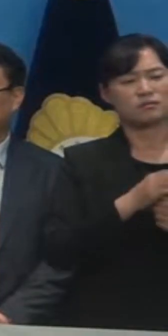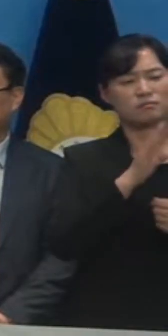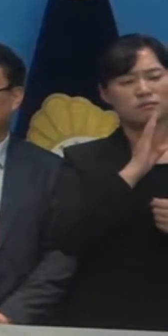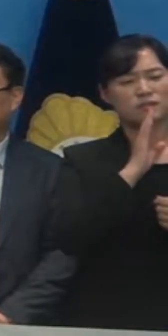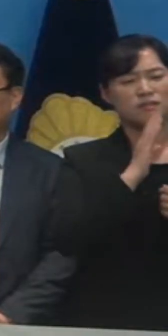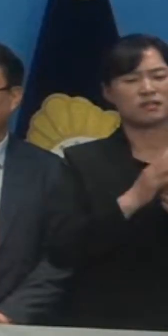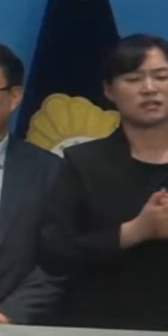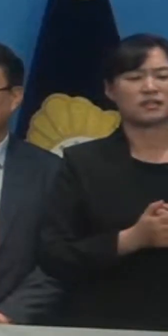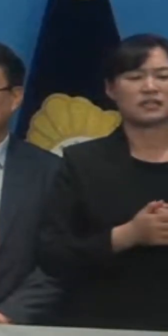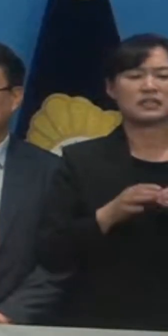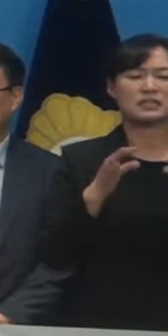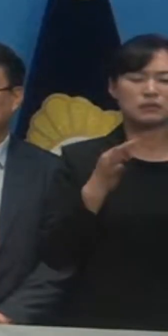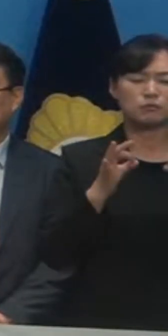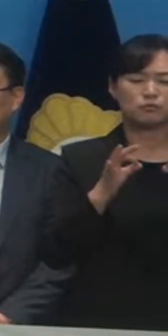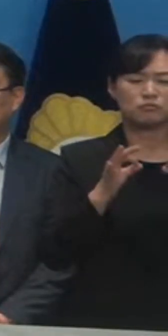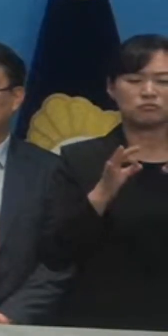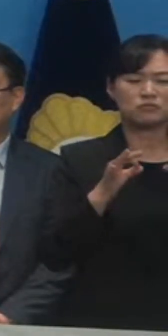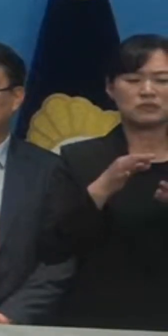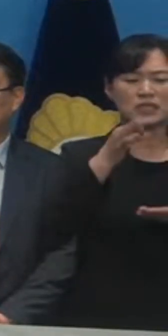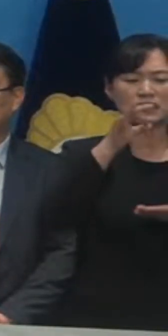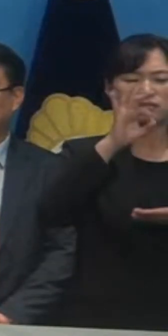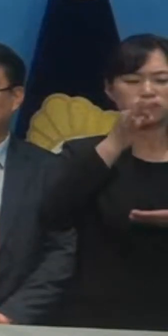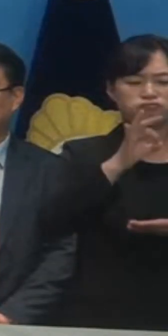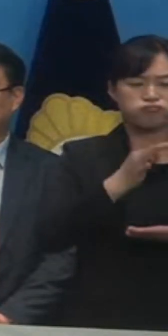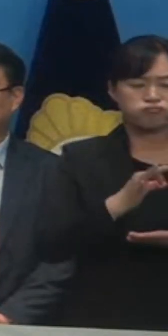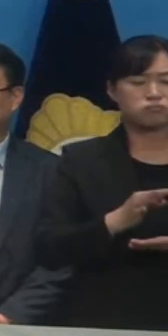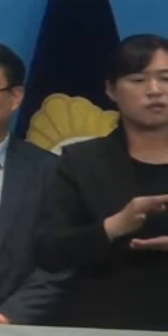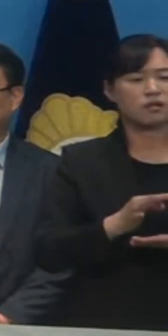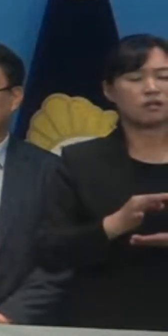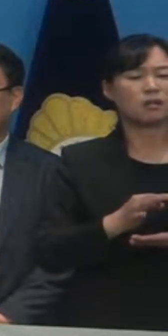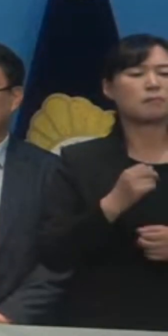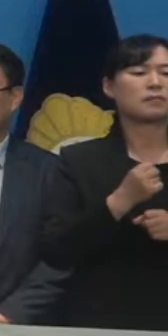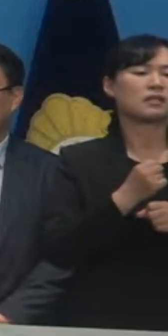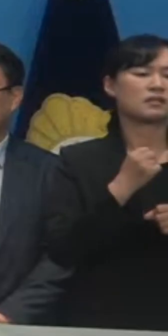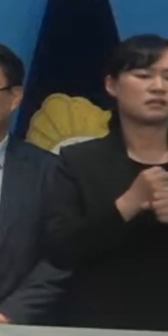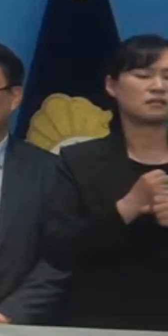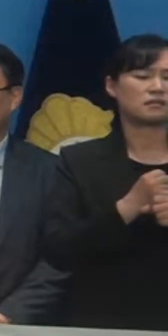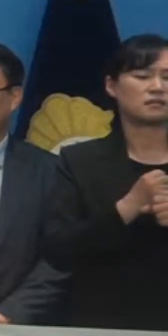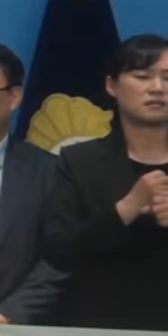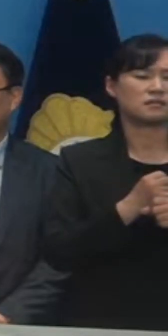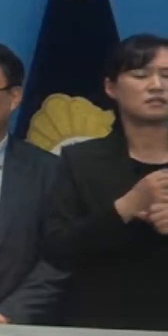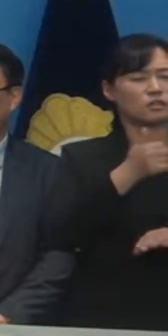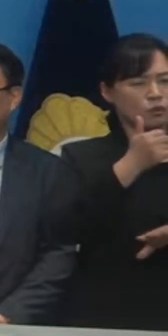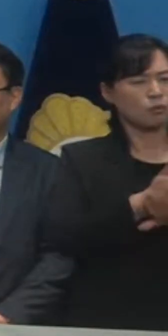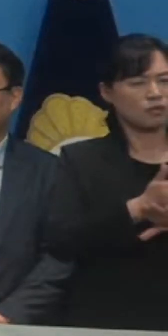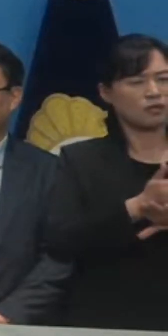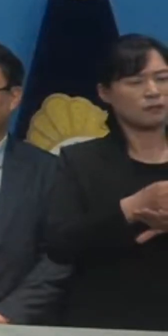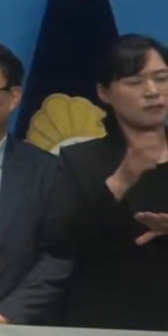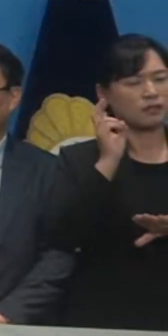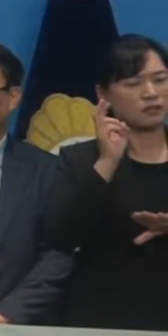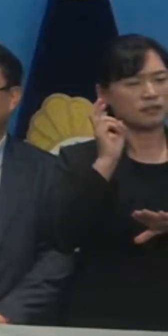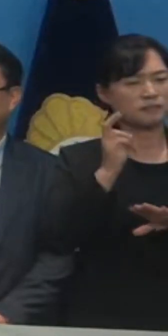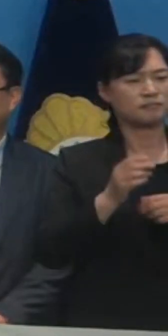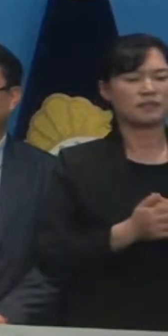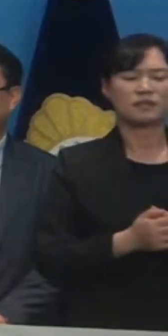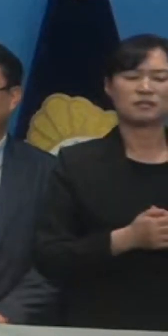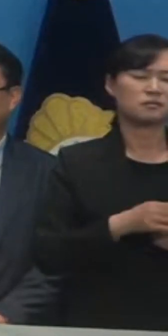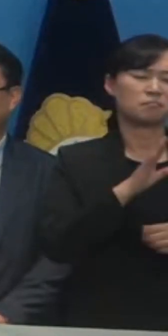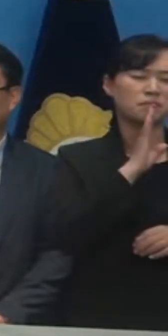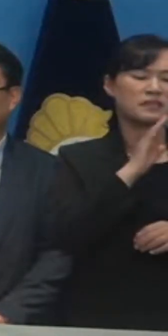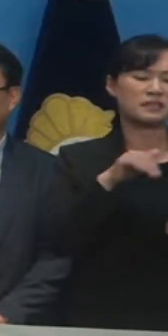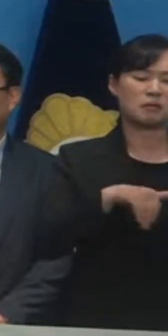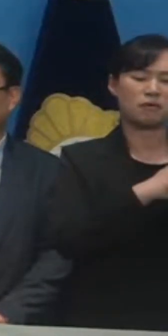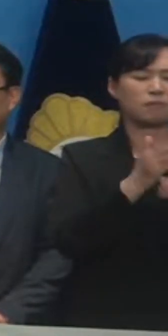물붓기식으로 금융자산이 빠져나가기만 좋은 일을 만드는 결과를 만들어낼 수 있는